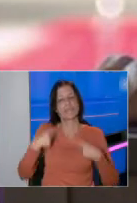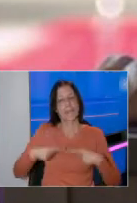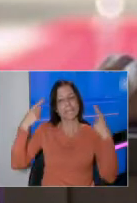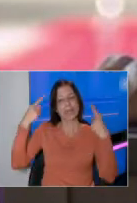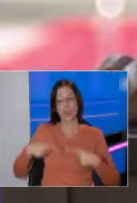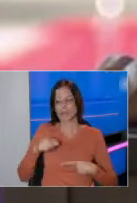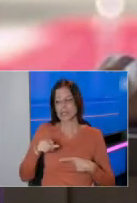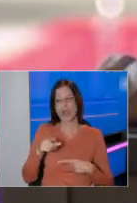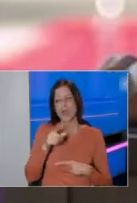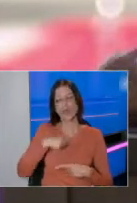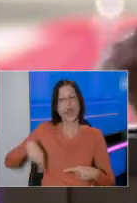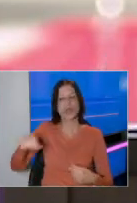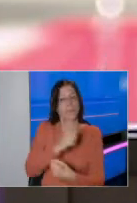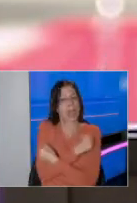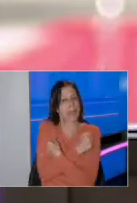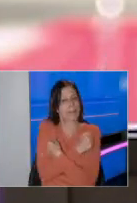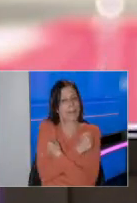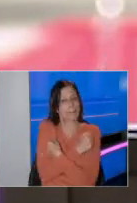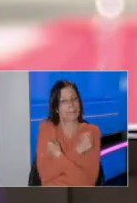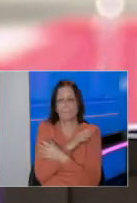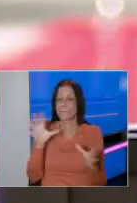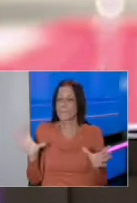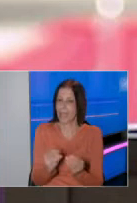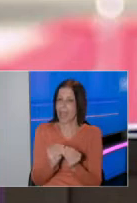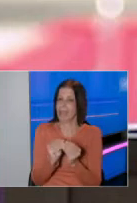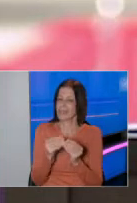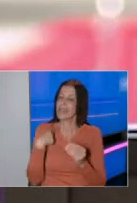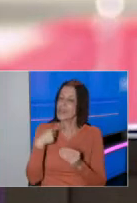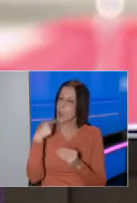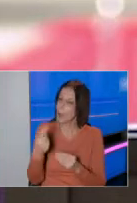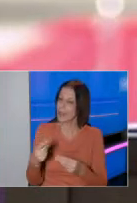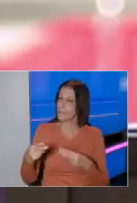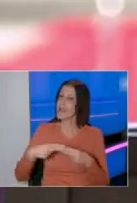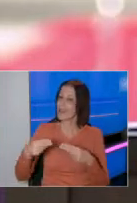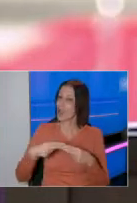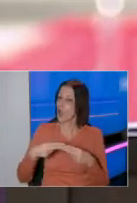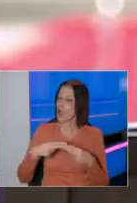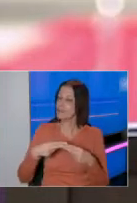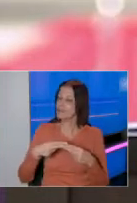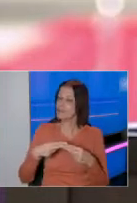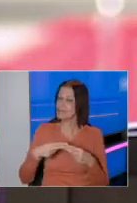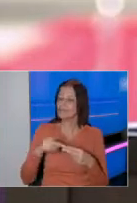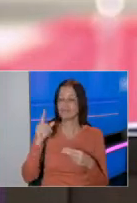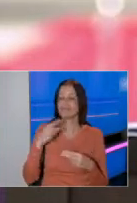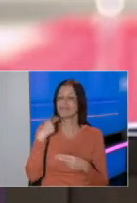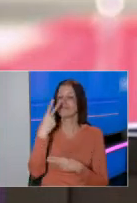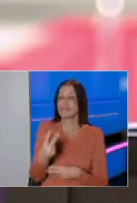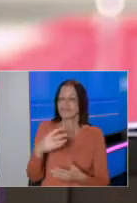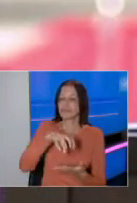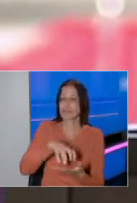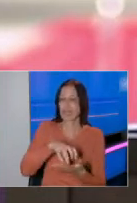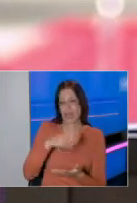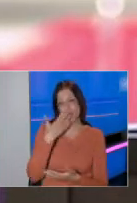כולנו מחבקים אותם יחד. אני אומר להם, בקרוב תזכו לבקר בבירתנו